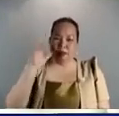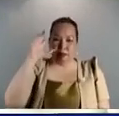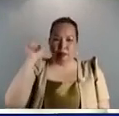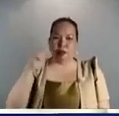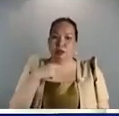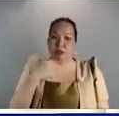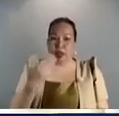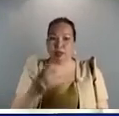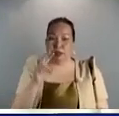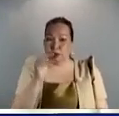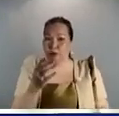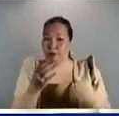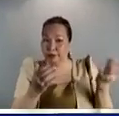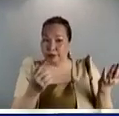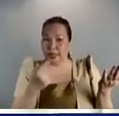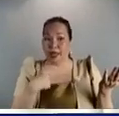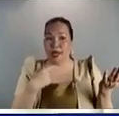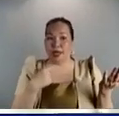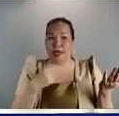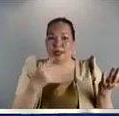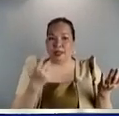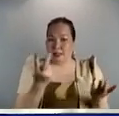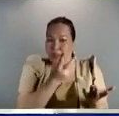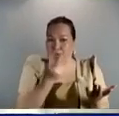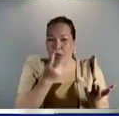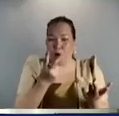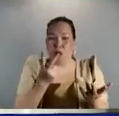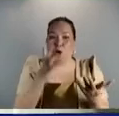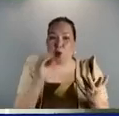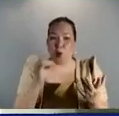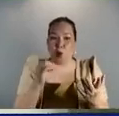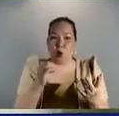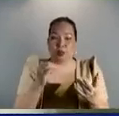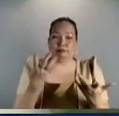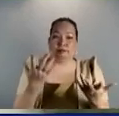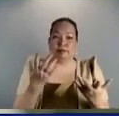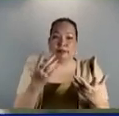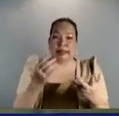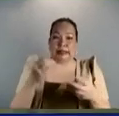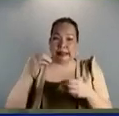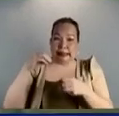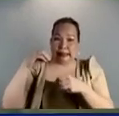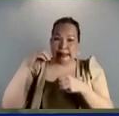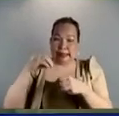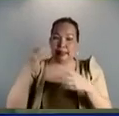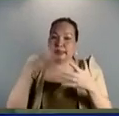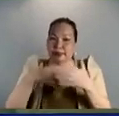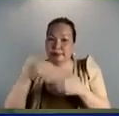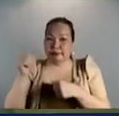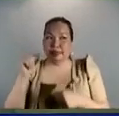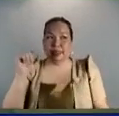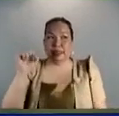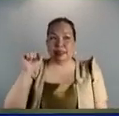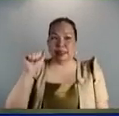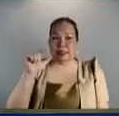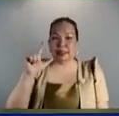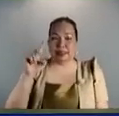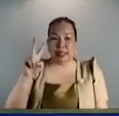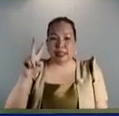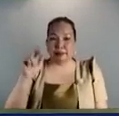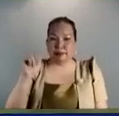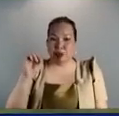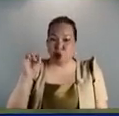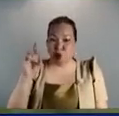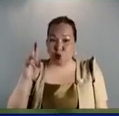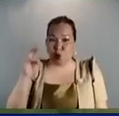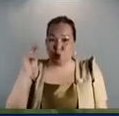Secretary at ang outgoing Executive Secretary. Ang incoming po si Attorney Vic Rodriguez at ang outgoing si Salvador Medjaldea. So nag-aabang